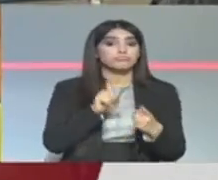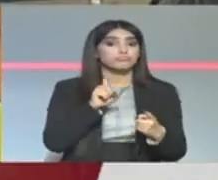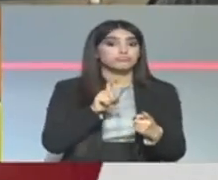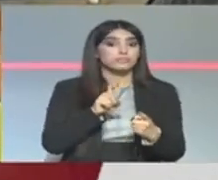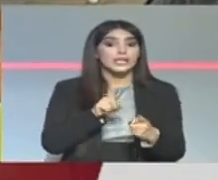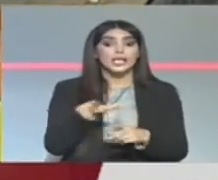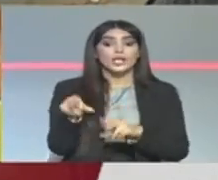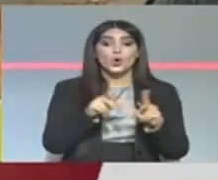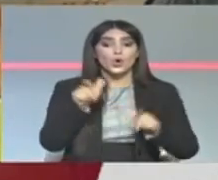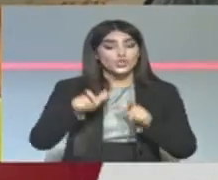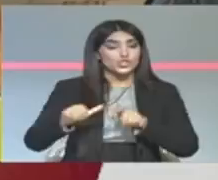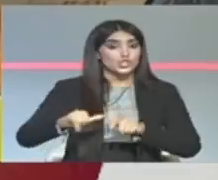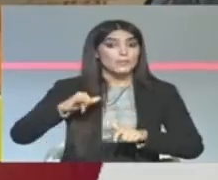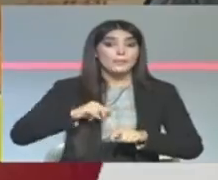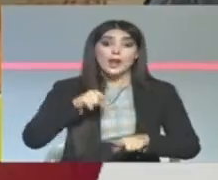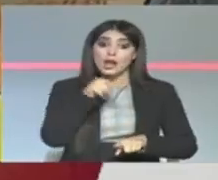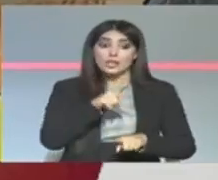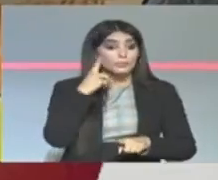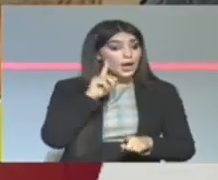بالامر